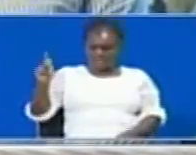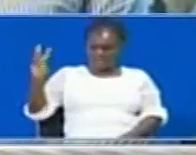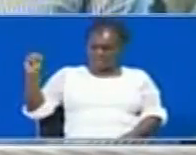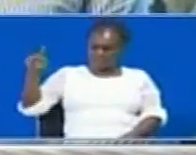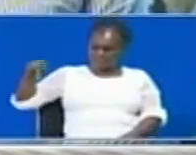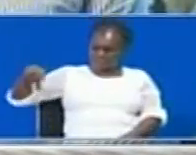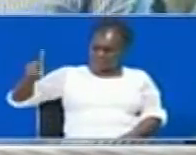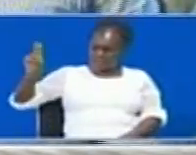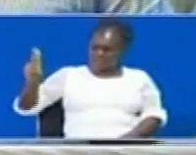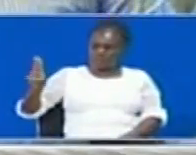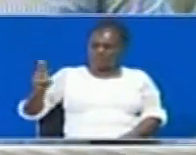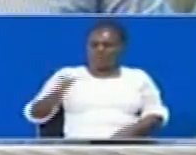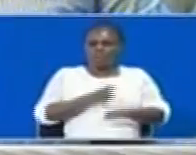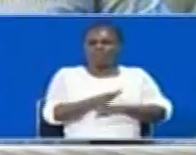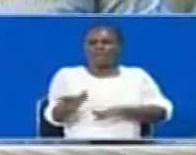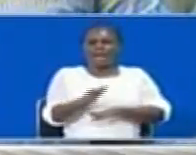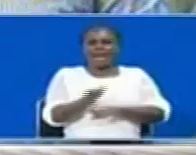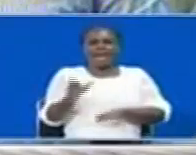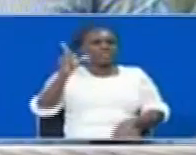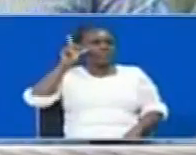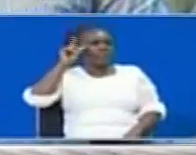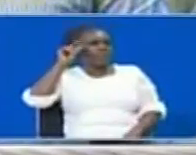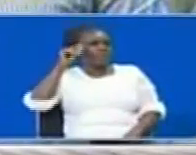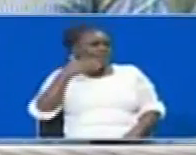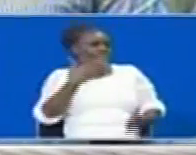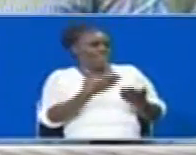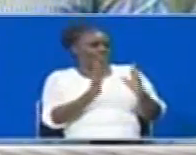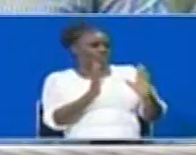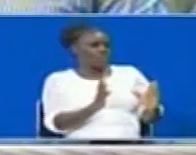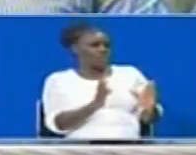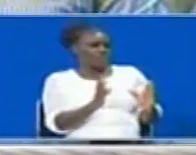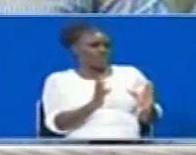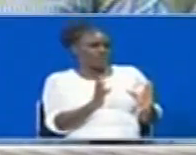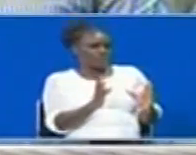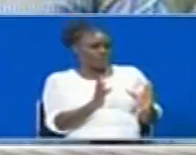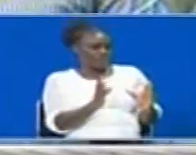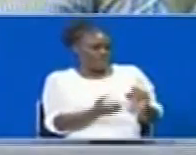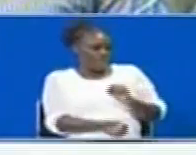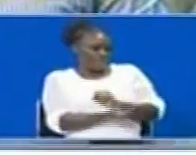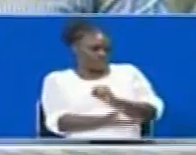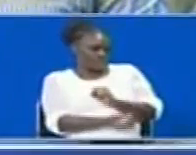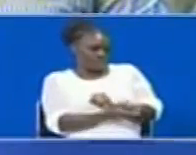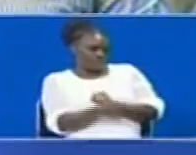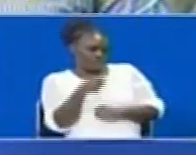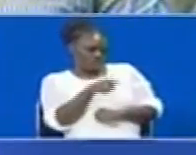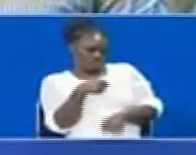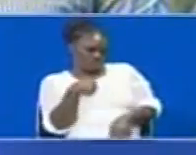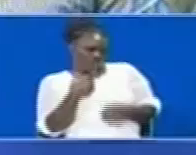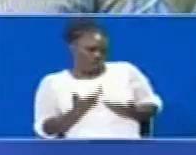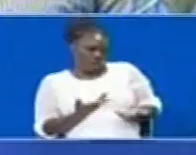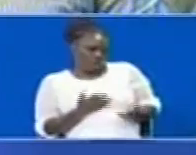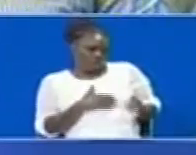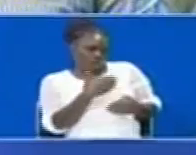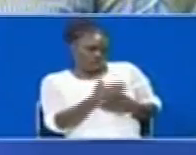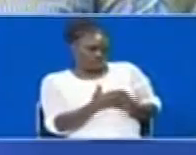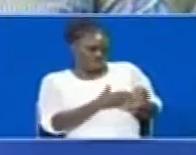KMPDU tawi la Pwani. Asante sana Daktari Mwachi kwa kuungana nasi hii leo. Hebu tueleze kwanza hisia zenu kama madaktari baada